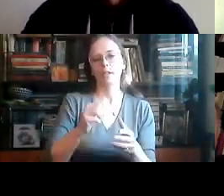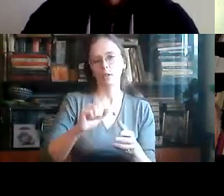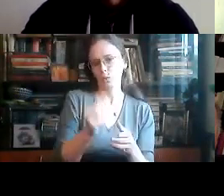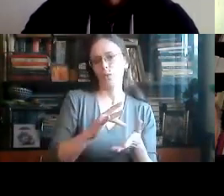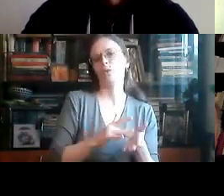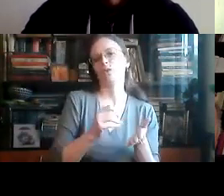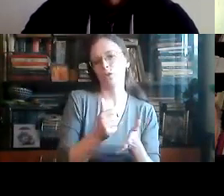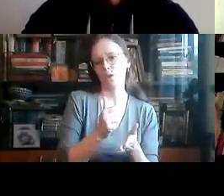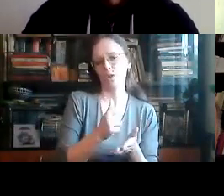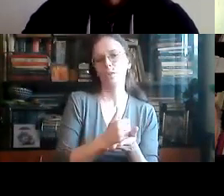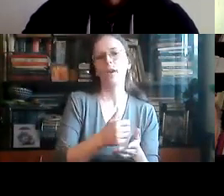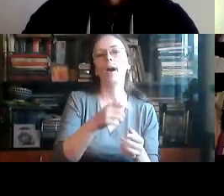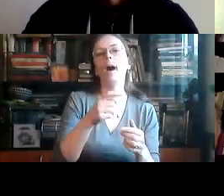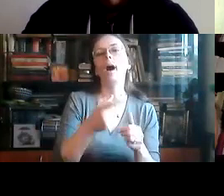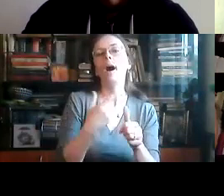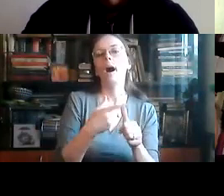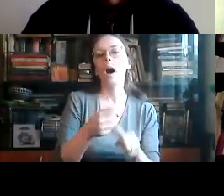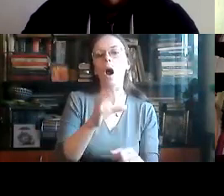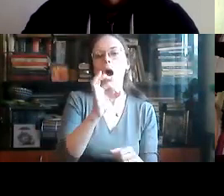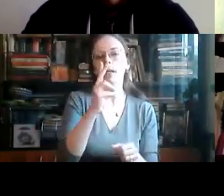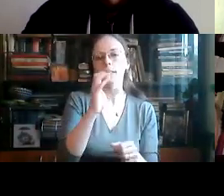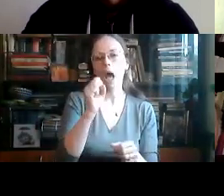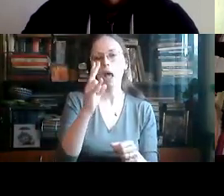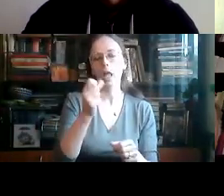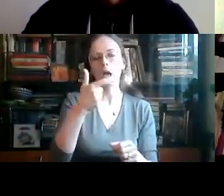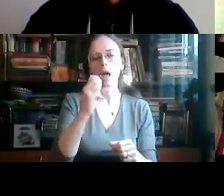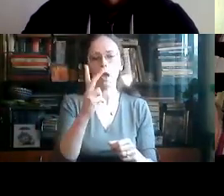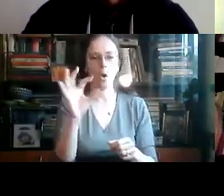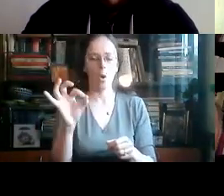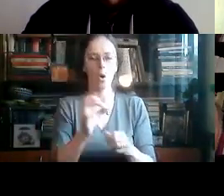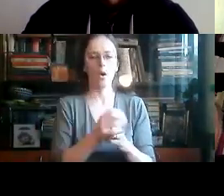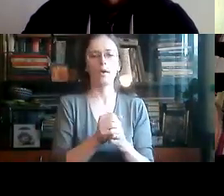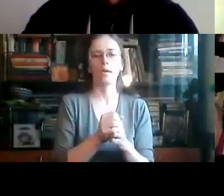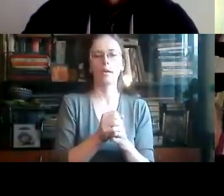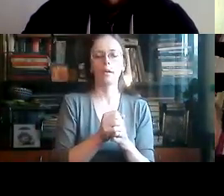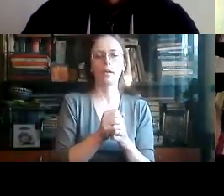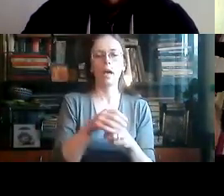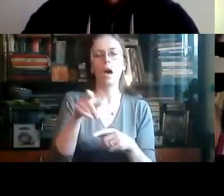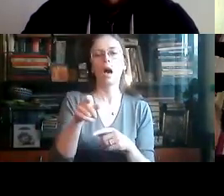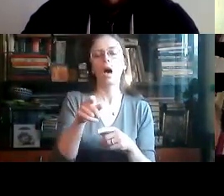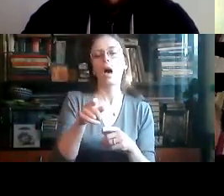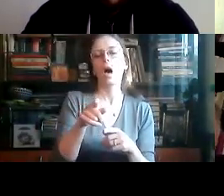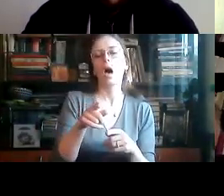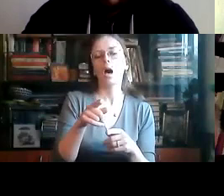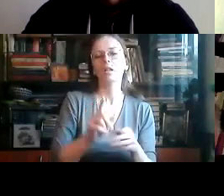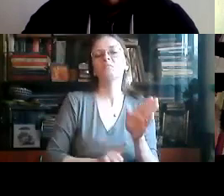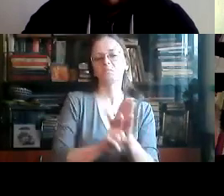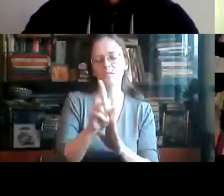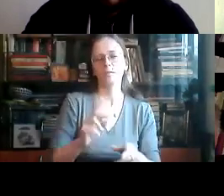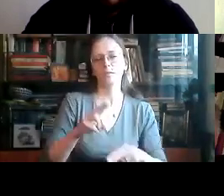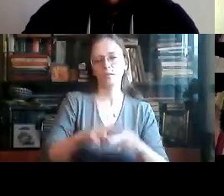создательнице свободного театра «Крылы холопа», театральная режиссер,